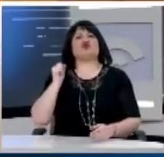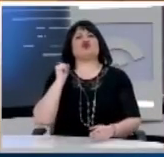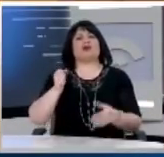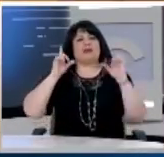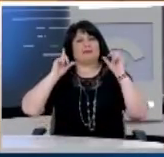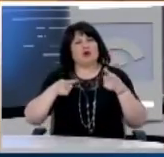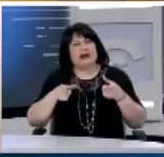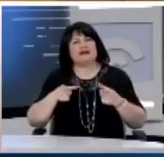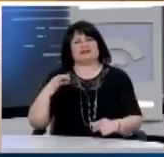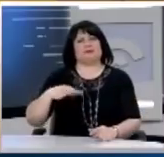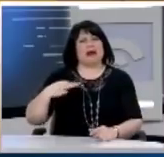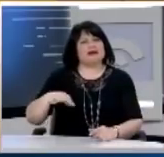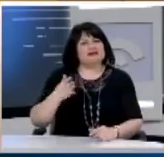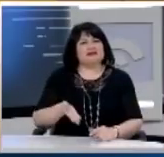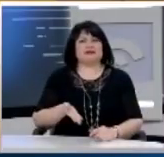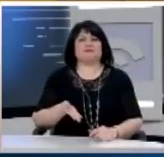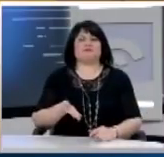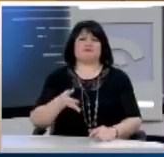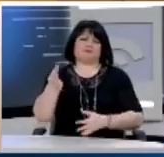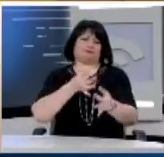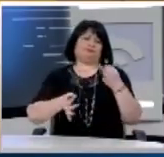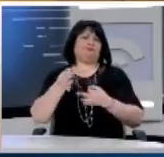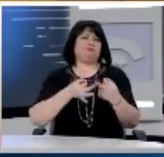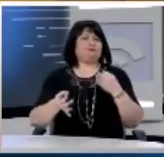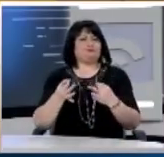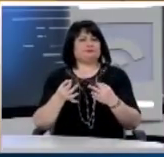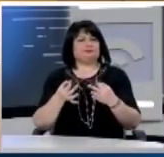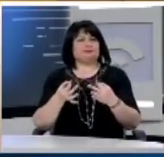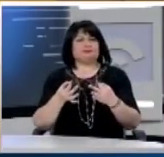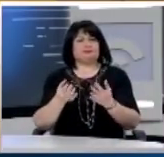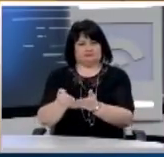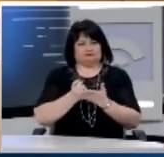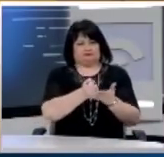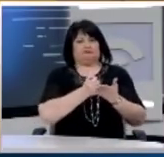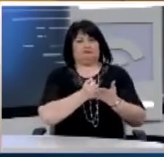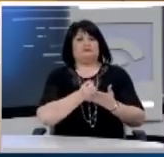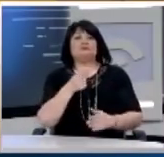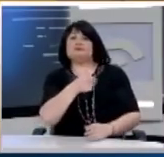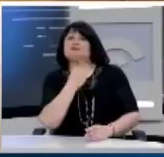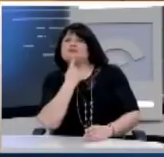σοσιαλδημοκράτες, οι πράσινοι υποστηρίζουν. Εσείς τι λέτε?